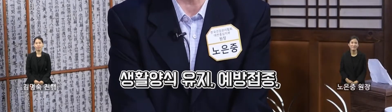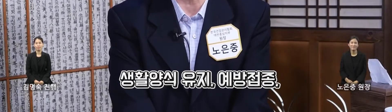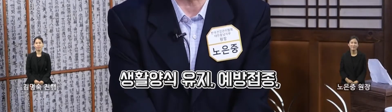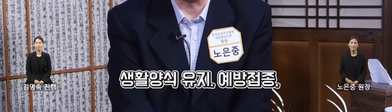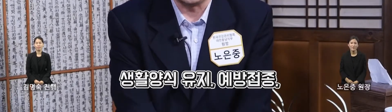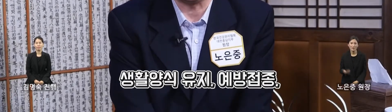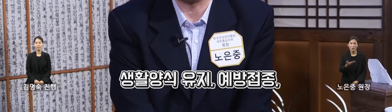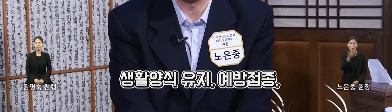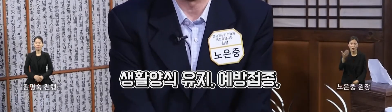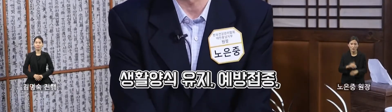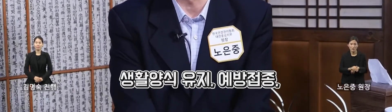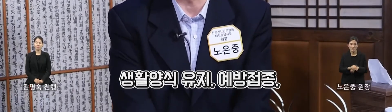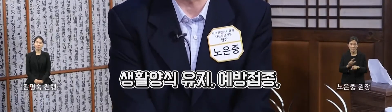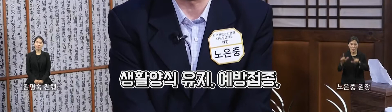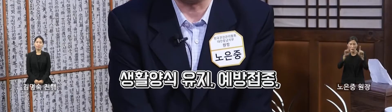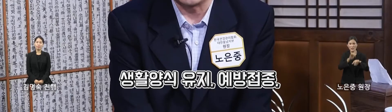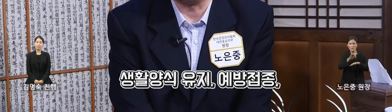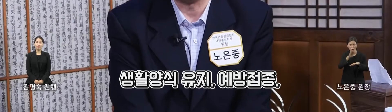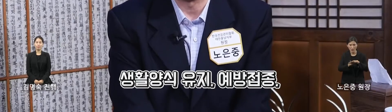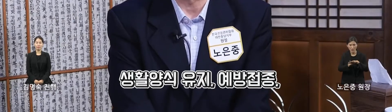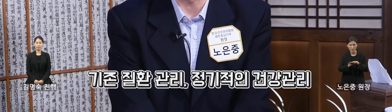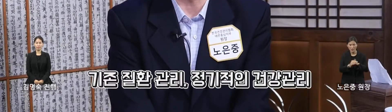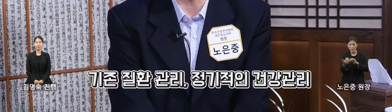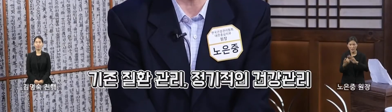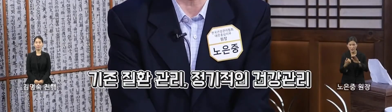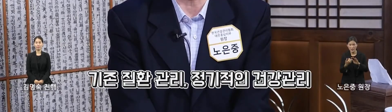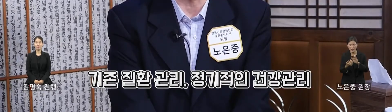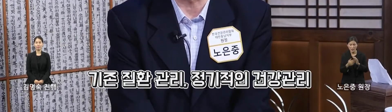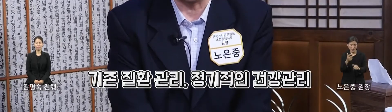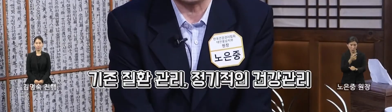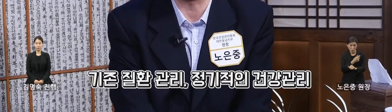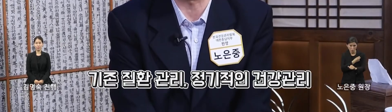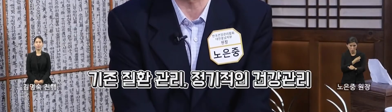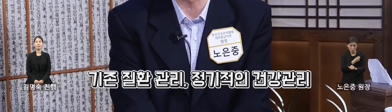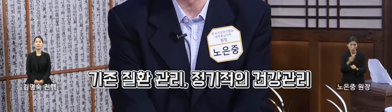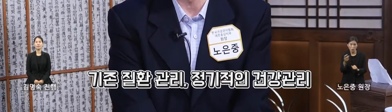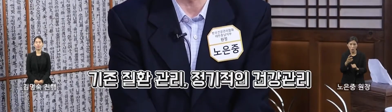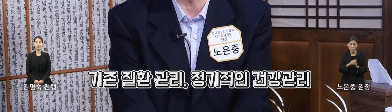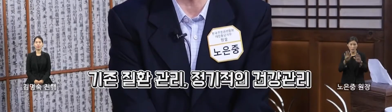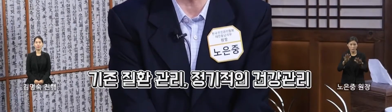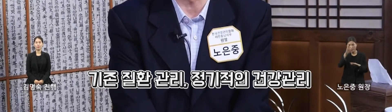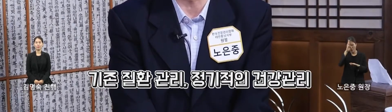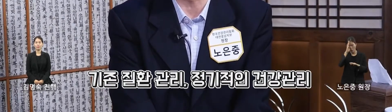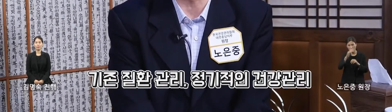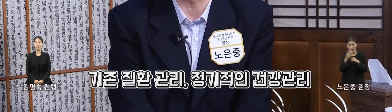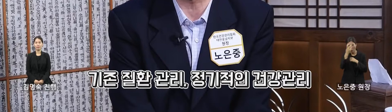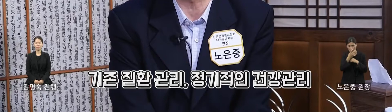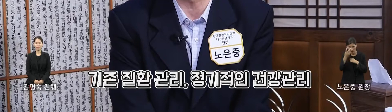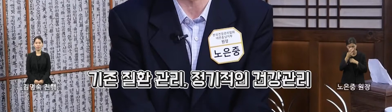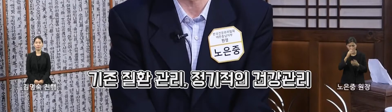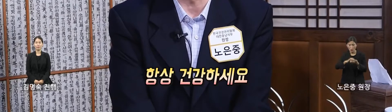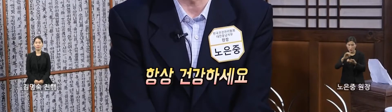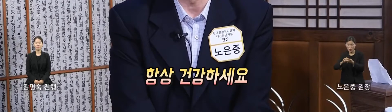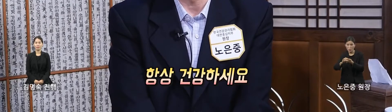좋은 생활양식 유지, 뭐 예방접종, 기존의 질환 관리를 잘 하시고 정기적인 건강검진을